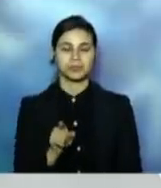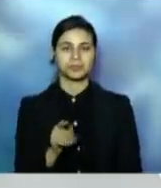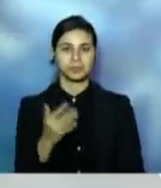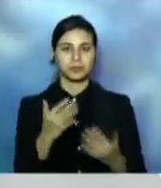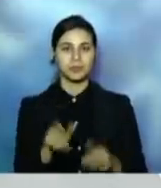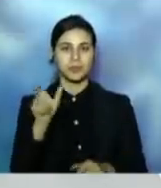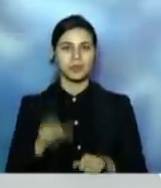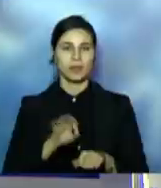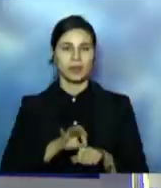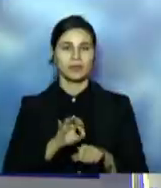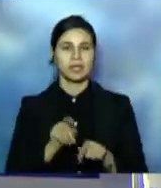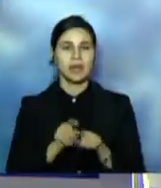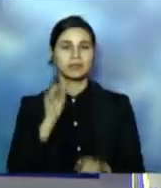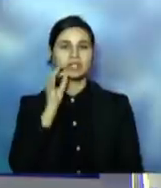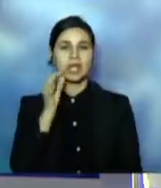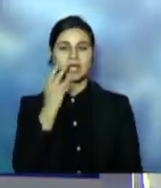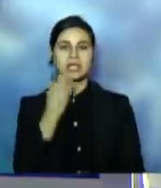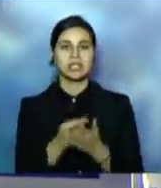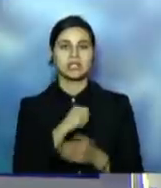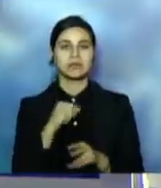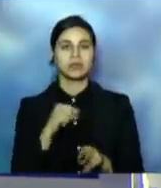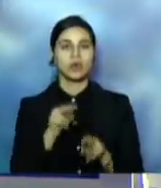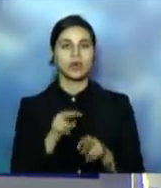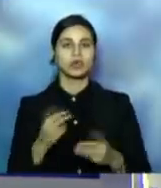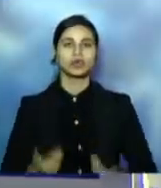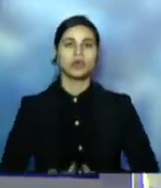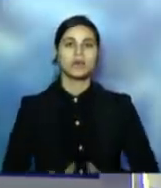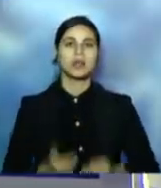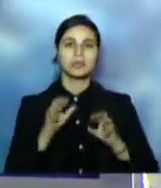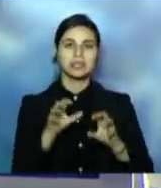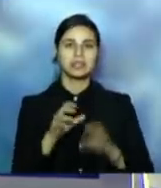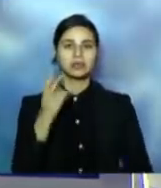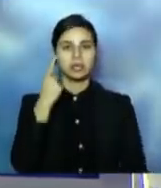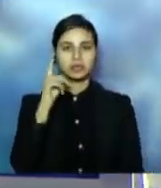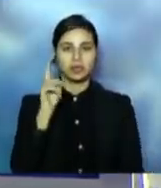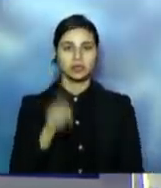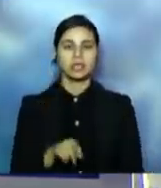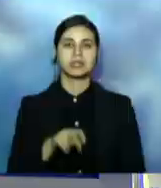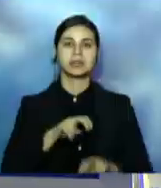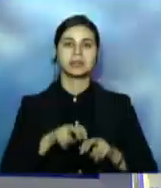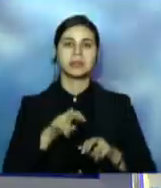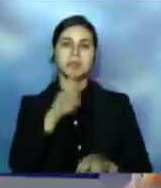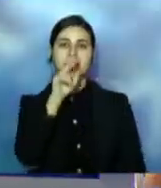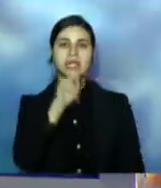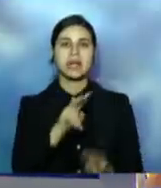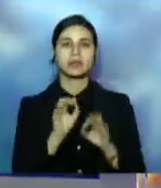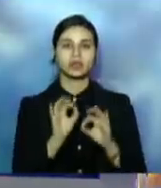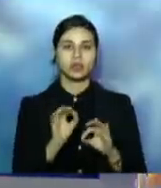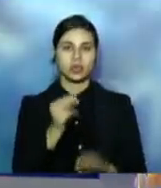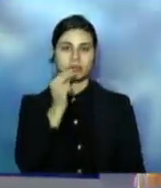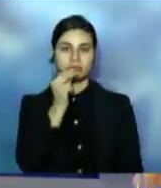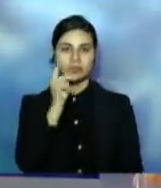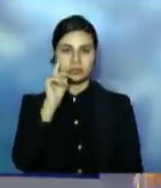პაციენტის თვითკონტროლს და ცხოვრების წესის ფაქტორების გააზრებას, მედიკამენტთან სწორი